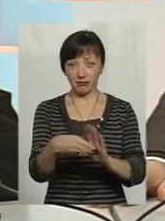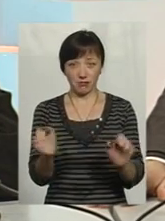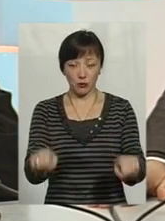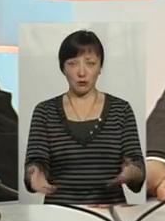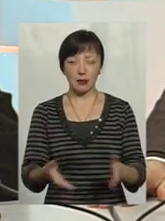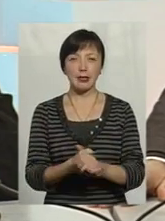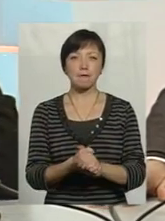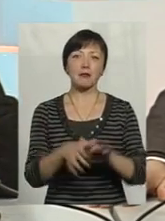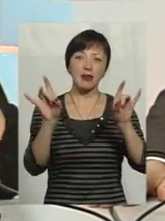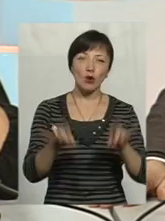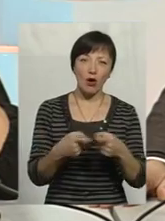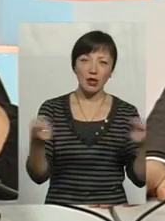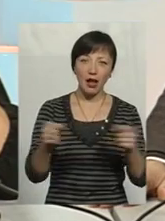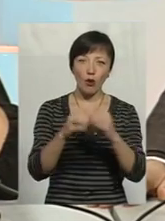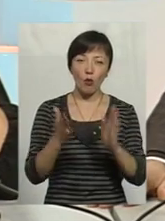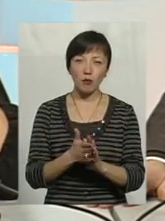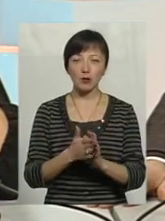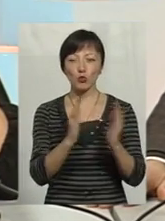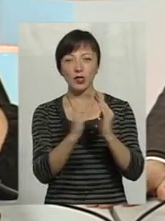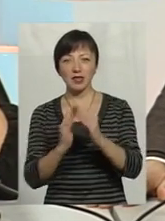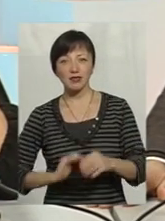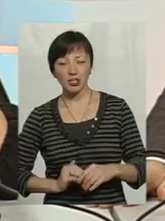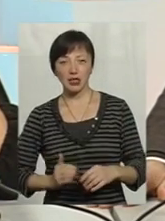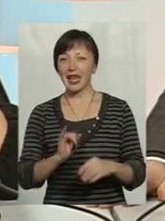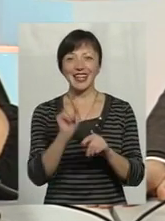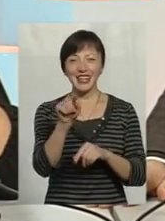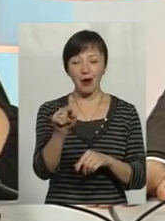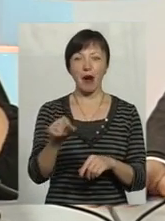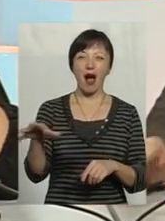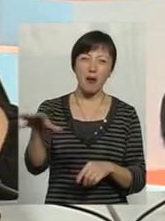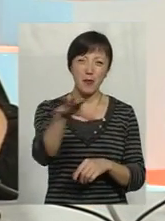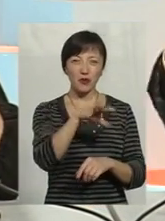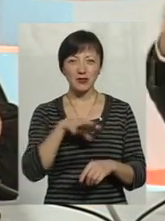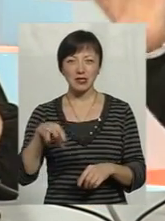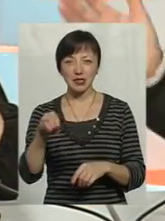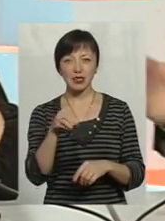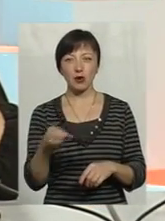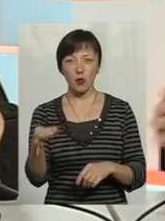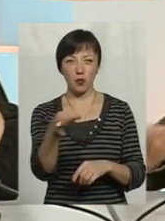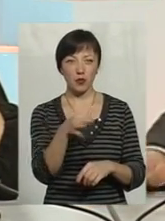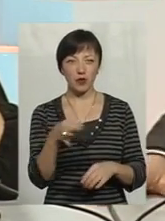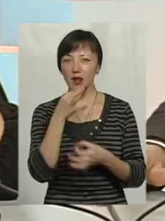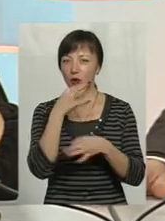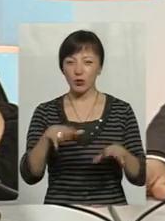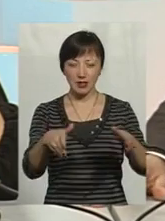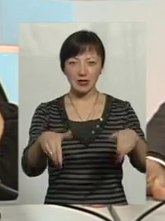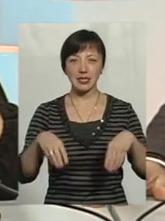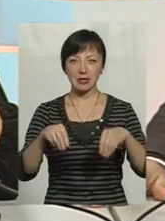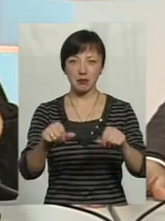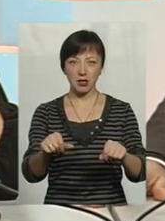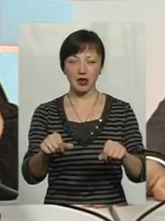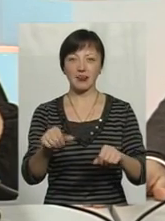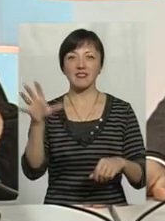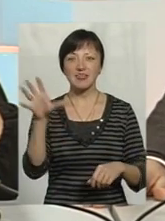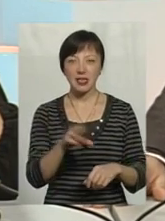там ресторанно-готельних комплексів і так далі. І не тільки там, а повсякчас і на будь-якій ділянці землі